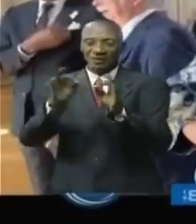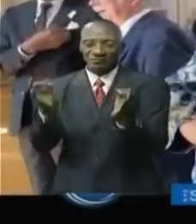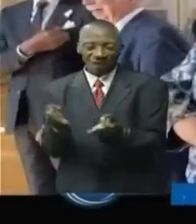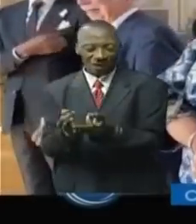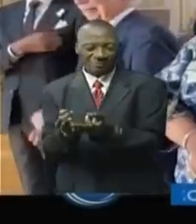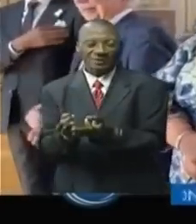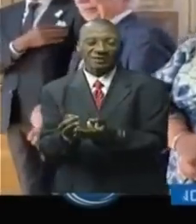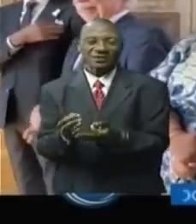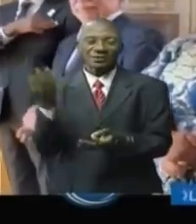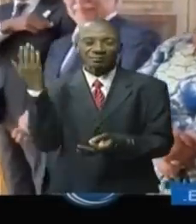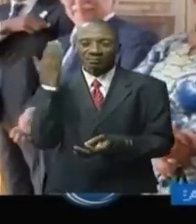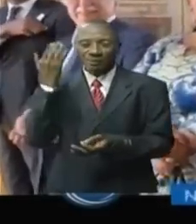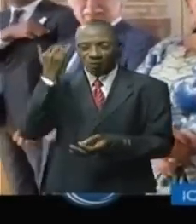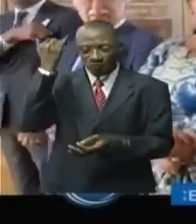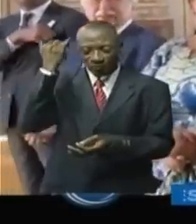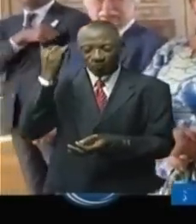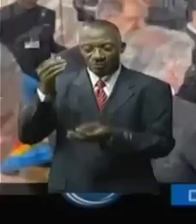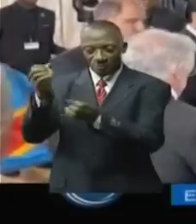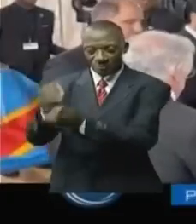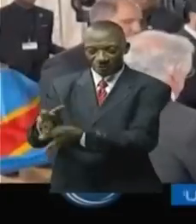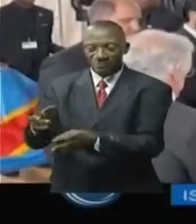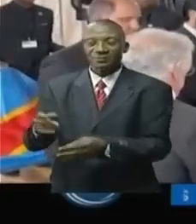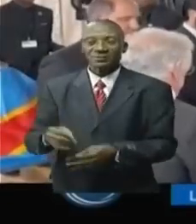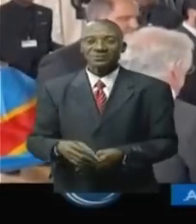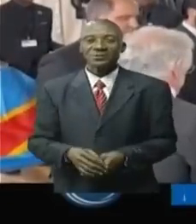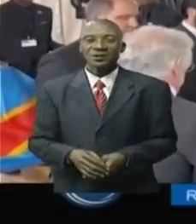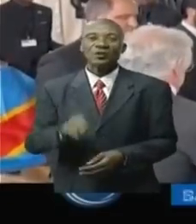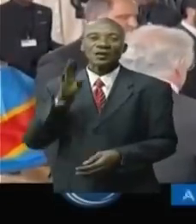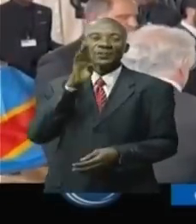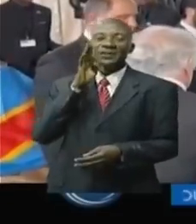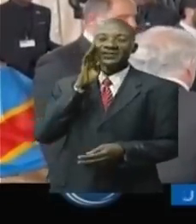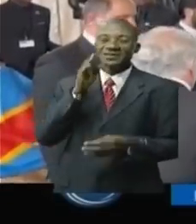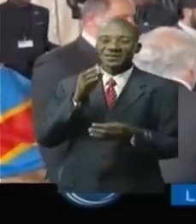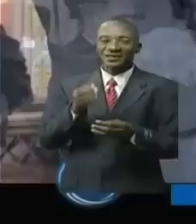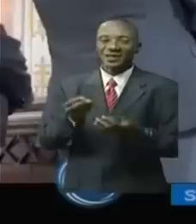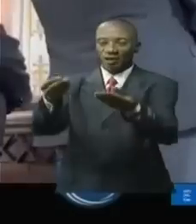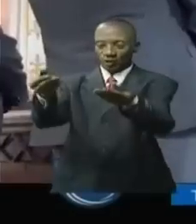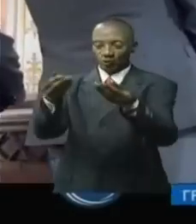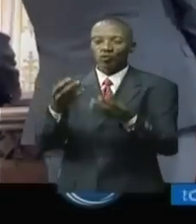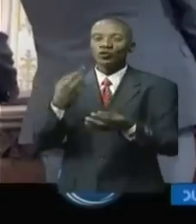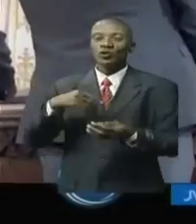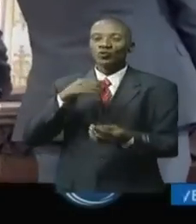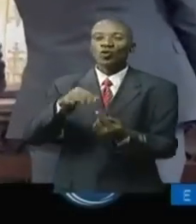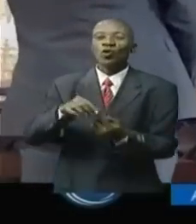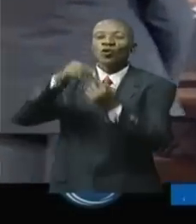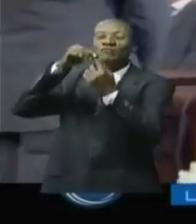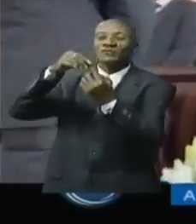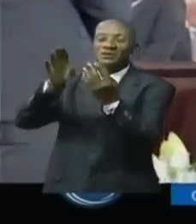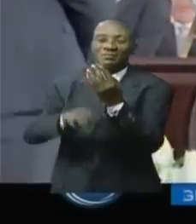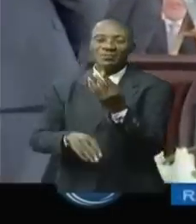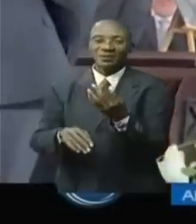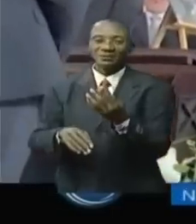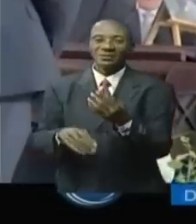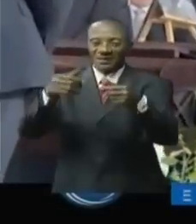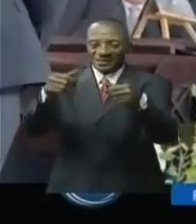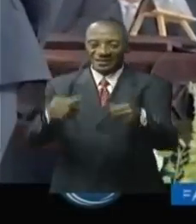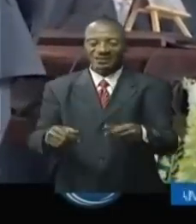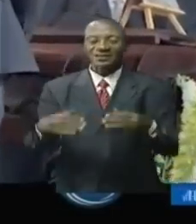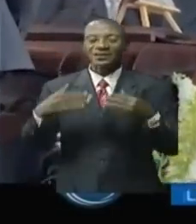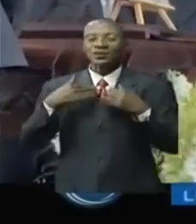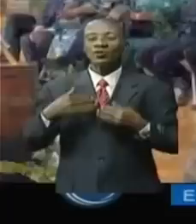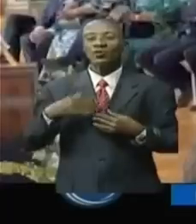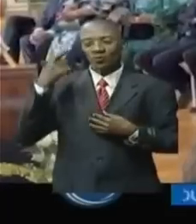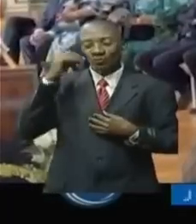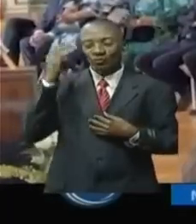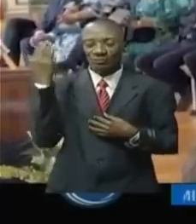Emery Lumumba, le tout premier premier ministre de la République démocratique du Congo, a été remis officiellement à sa famille biologique. Et